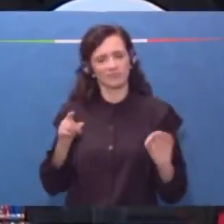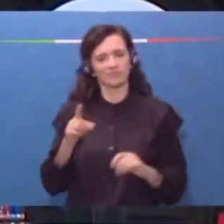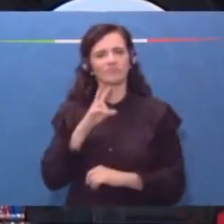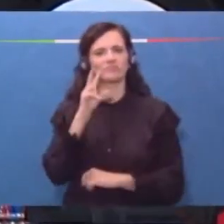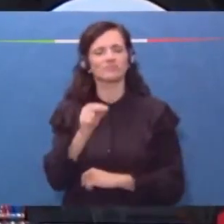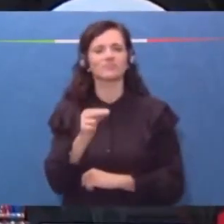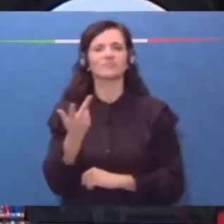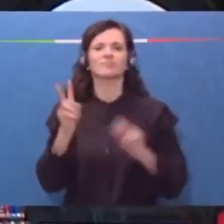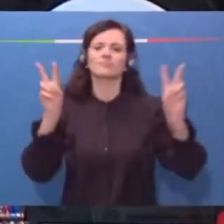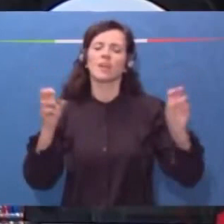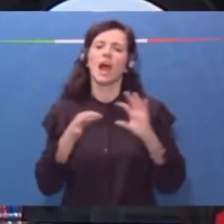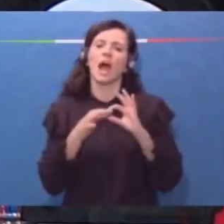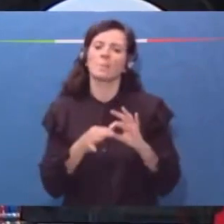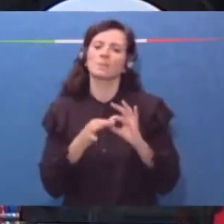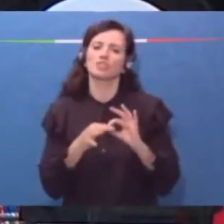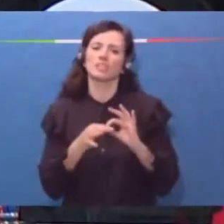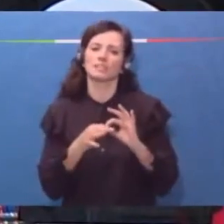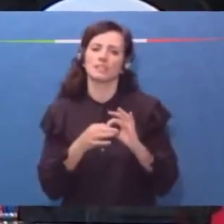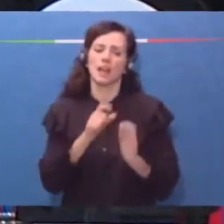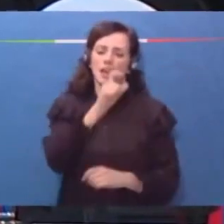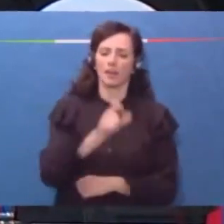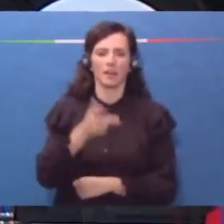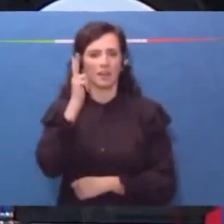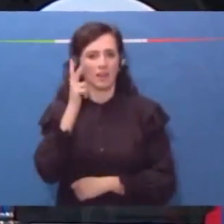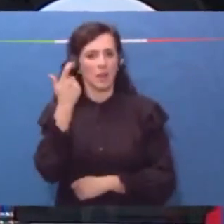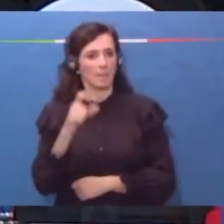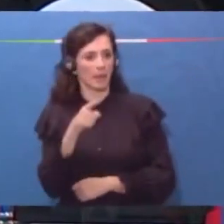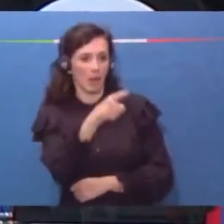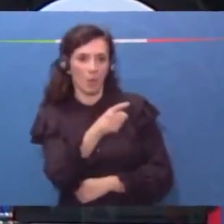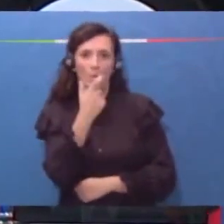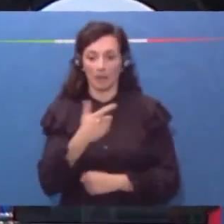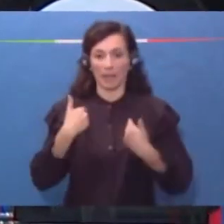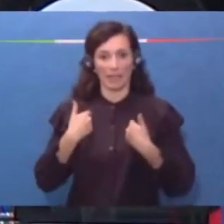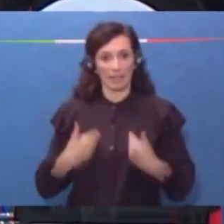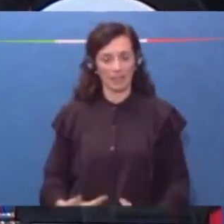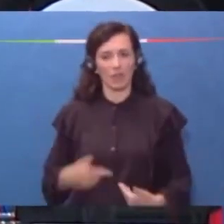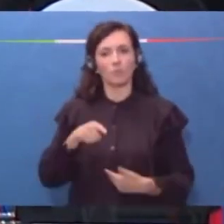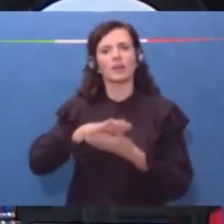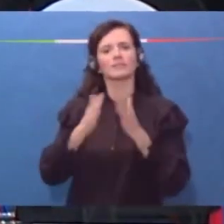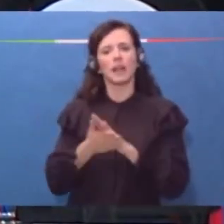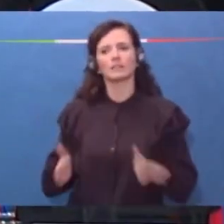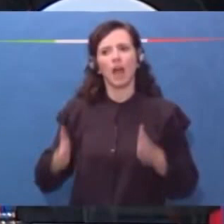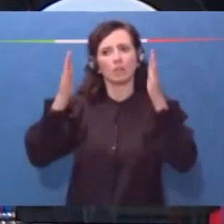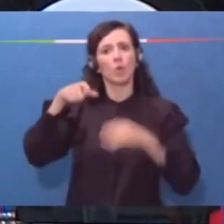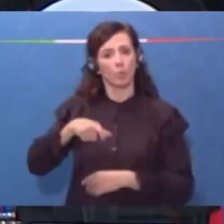definiamo cos'è l'amicizia tra di noi, perché lui, perché sono io. Questo trattato del Quirinale è un po'